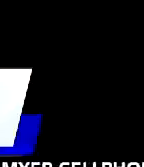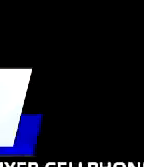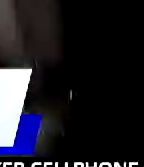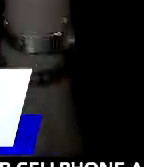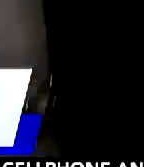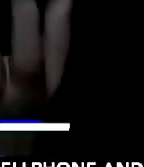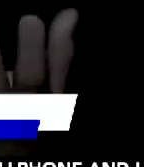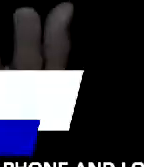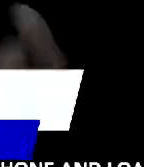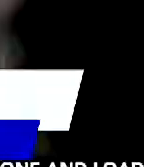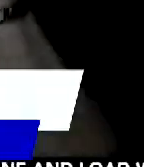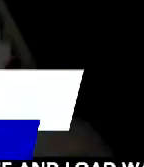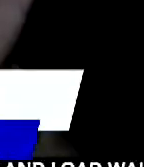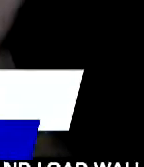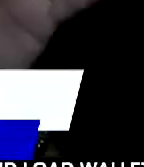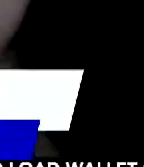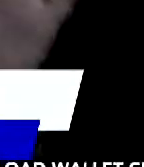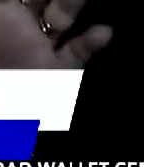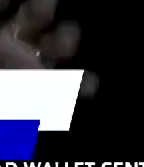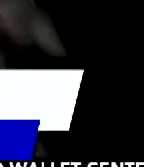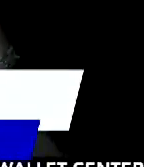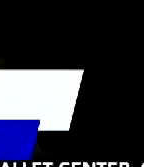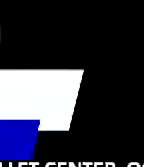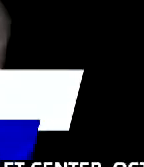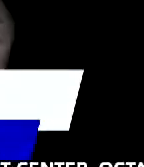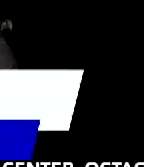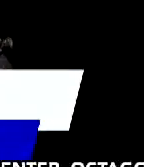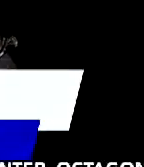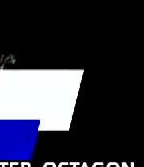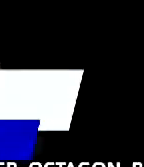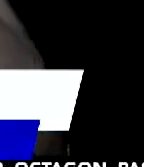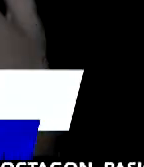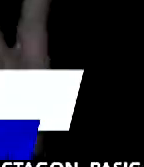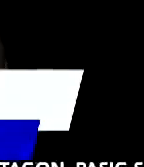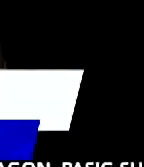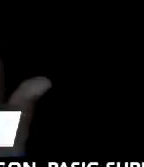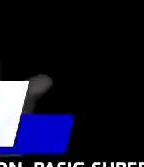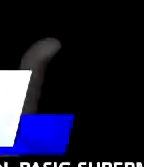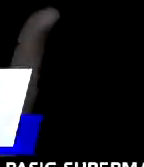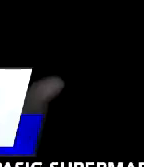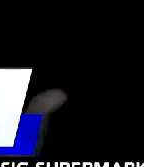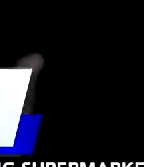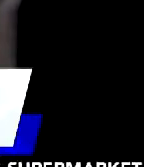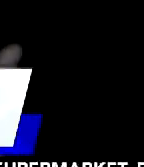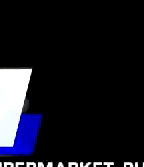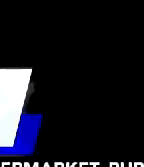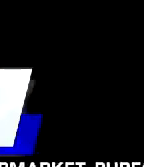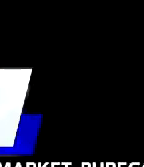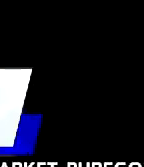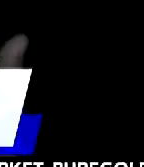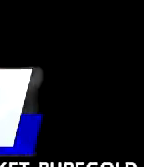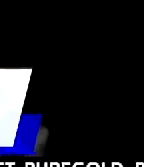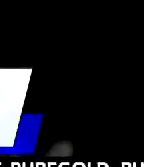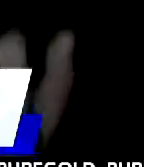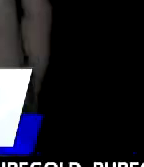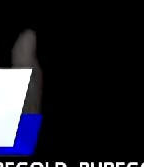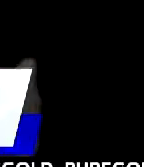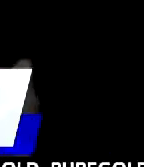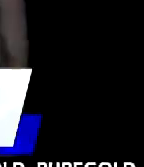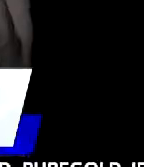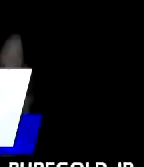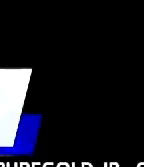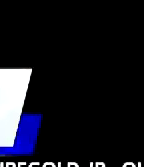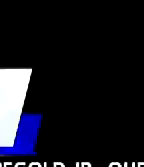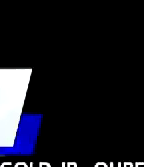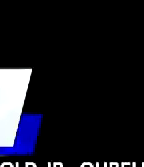very excited because as you know, we did this virtually for the last 2 years because we wanted to continue the tradition. Okay, but